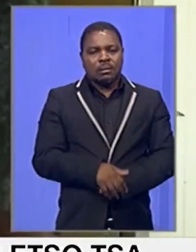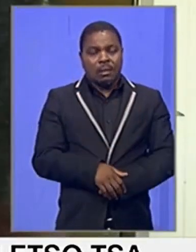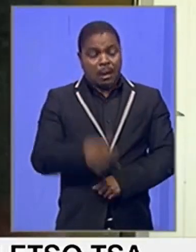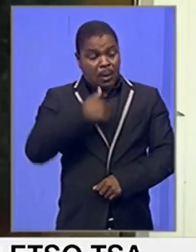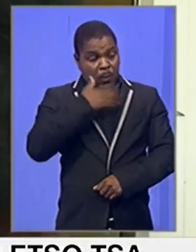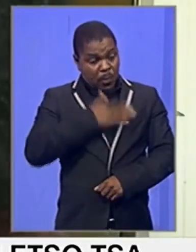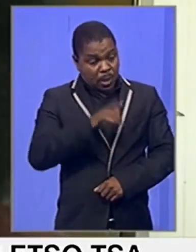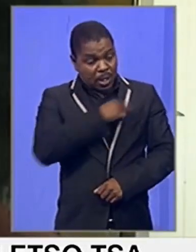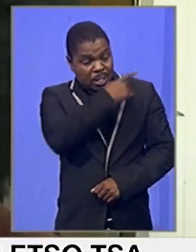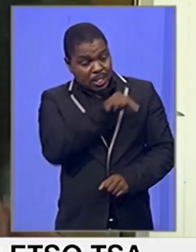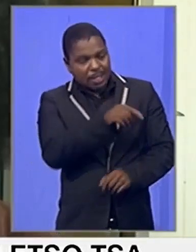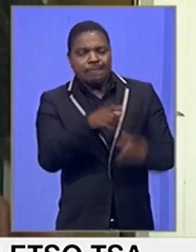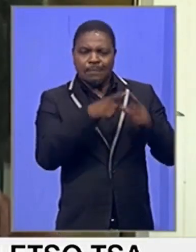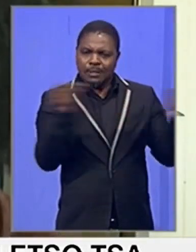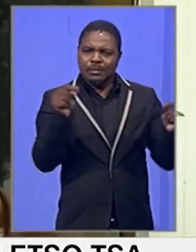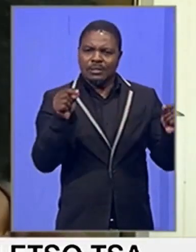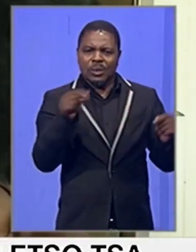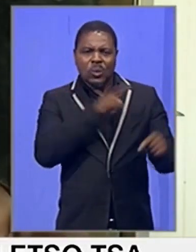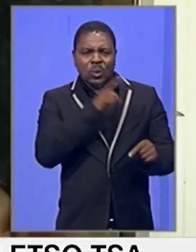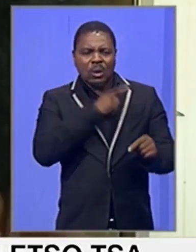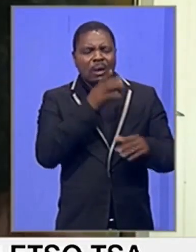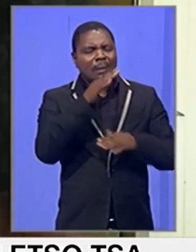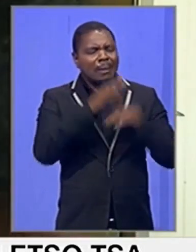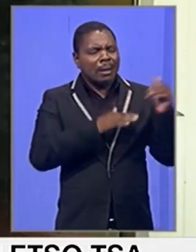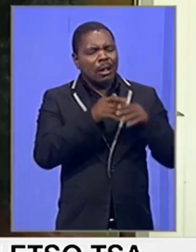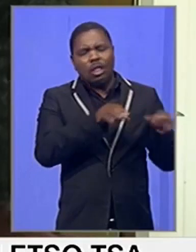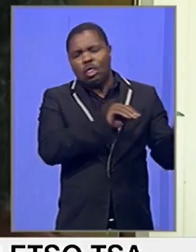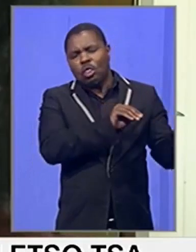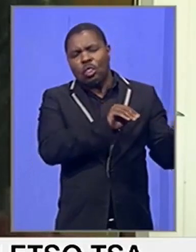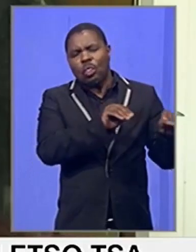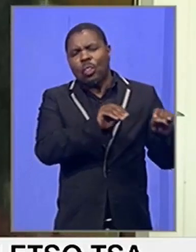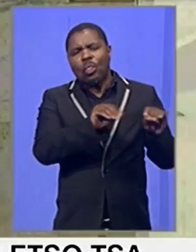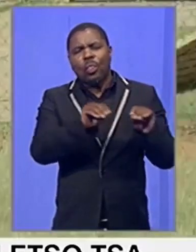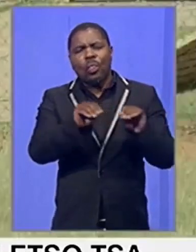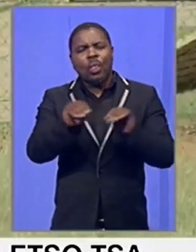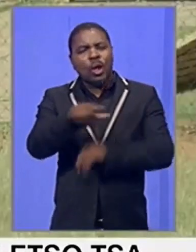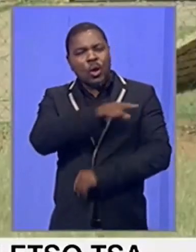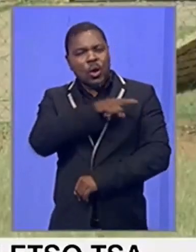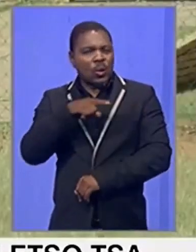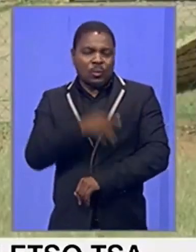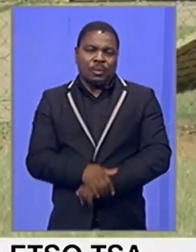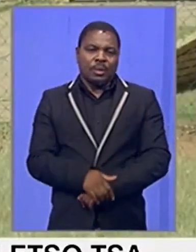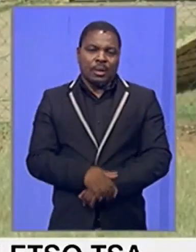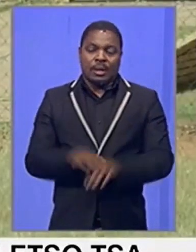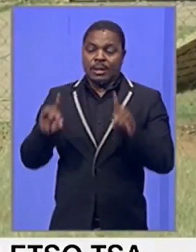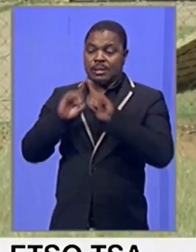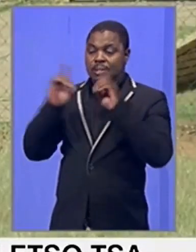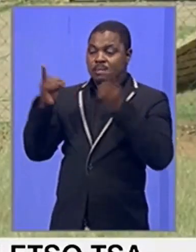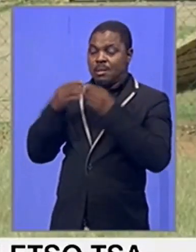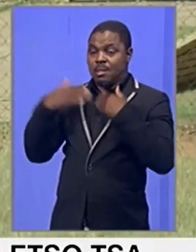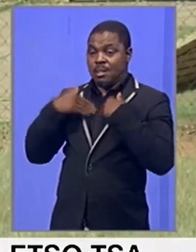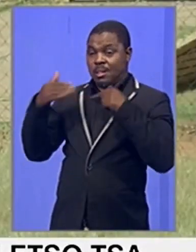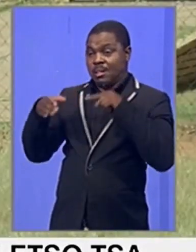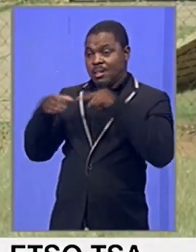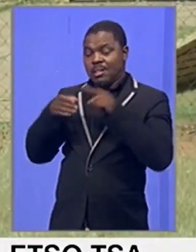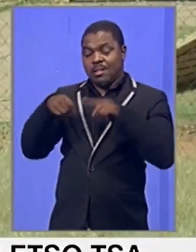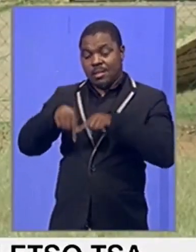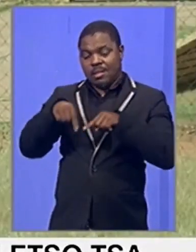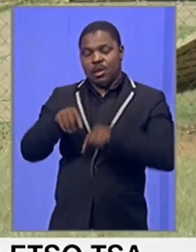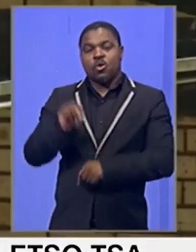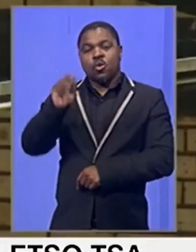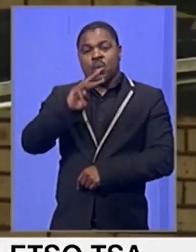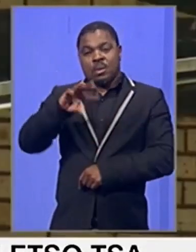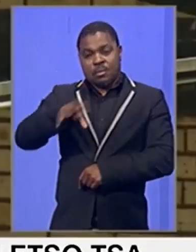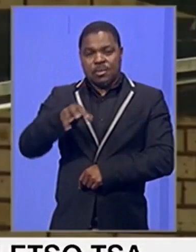hela. Tleliniki e ga e bolo go nna e nna kae ga e bolo. Ba lefapha la boitekanelo mo